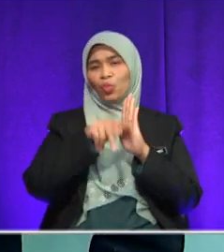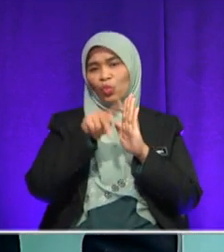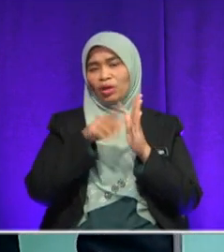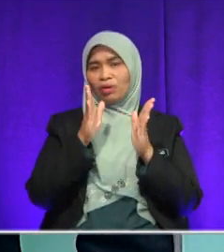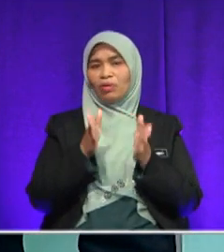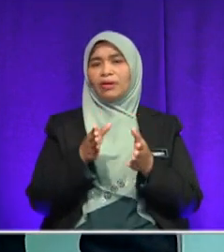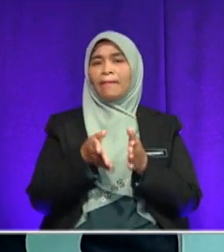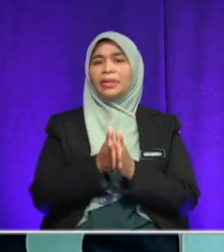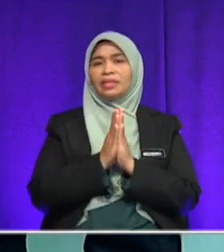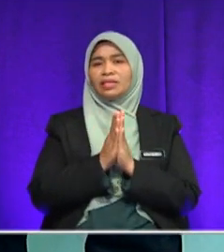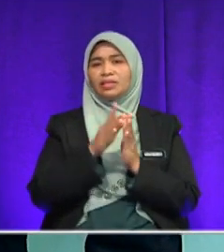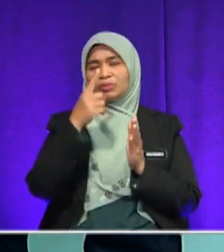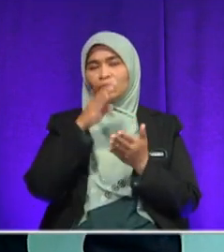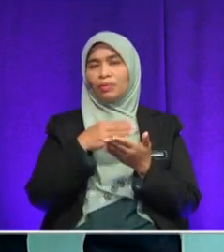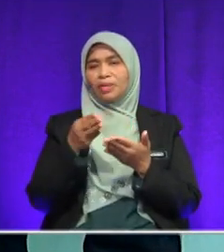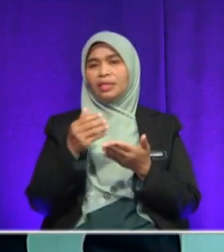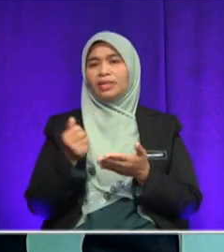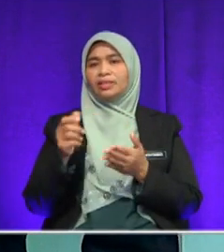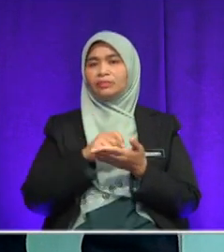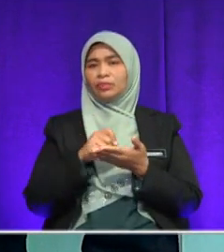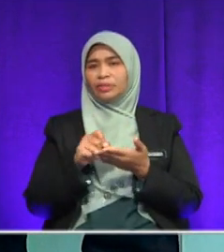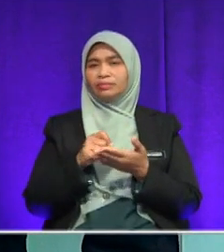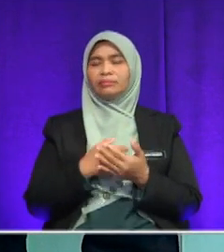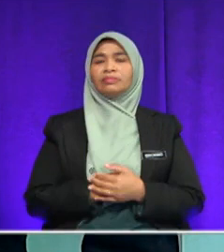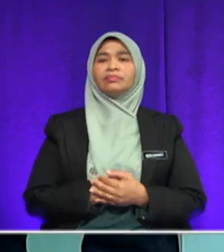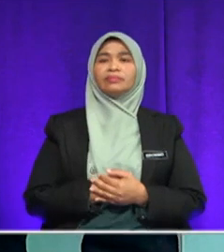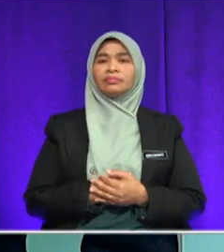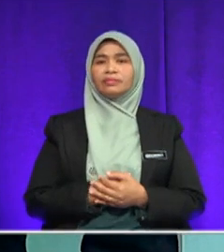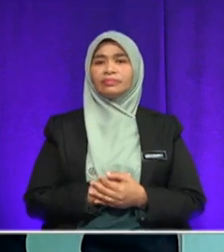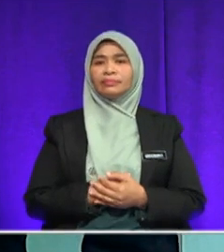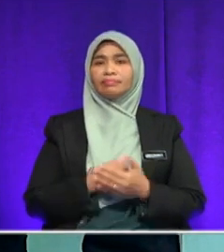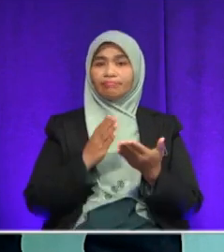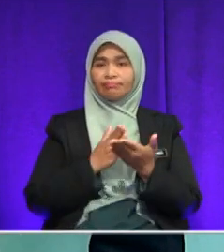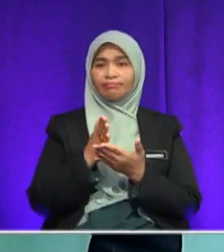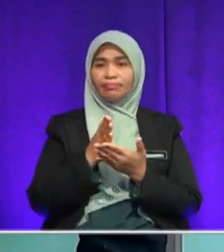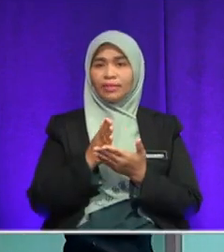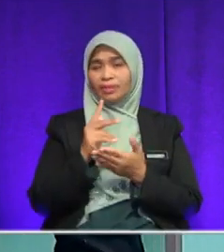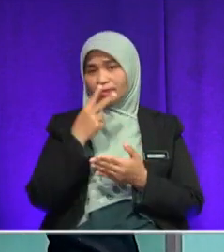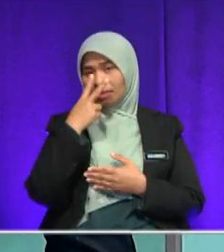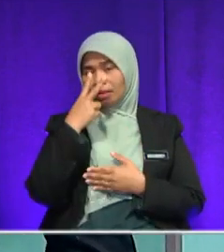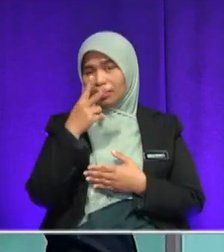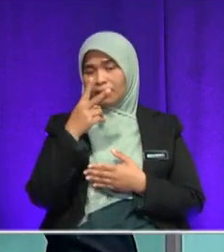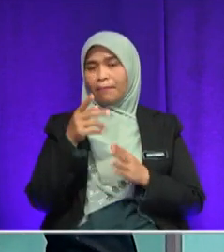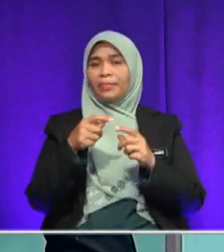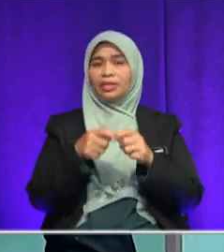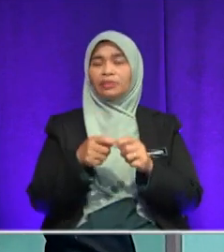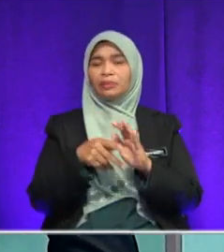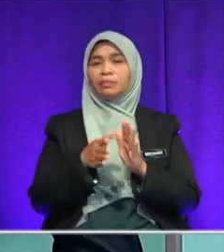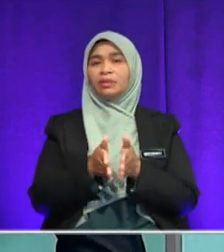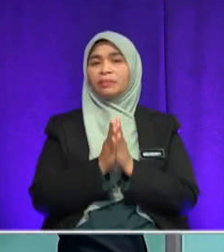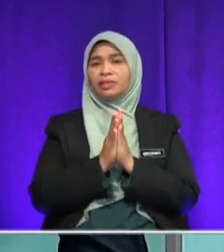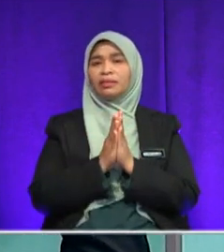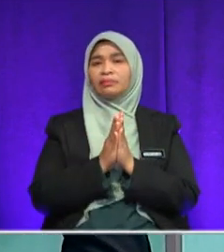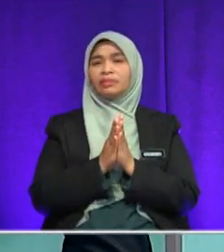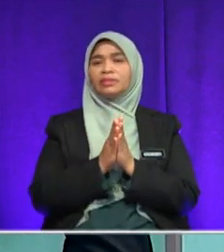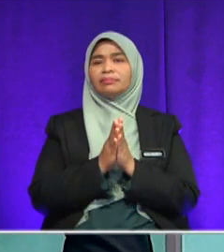kiri. Okey, seterusnya kita lihat penentu permintaan yang seterusnya adalah